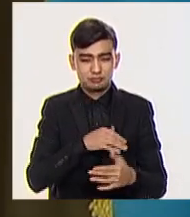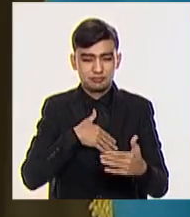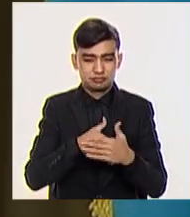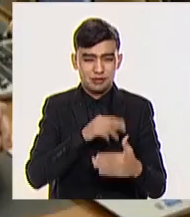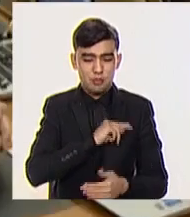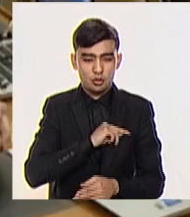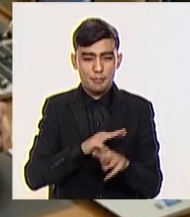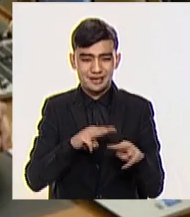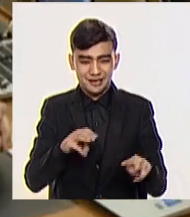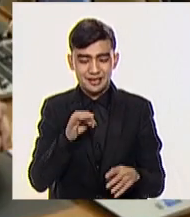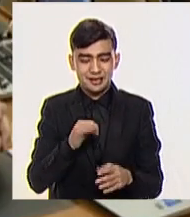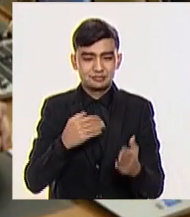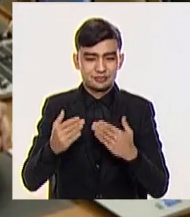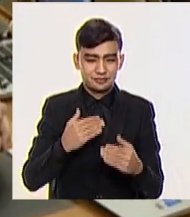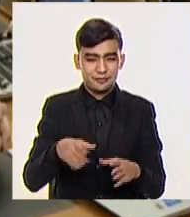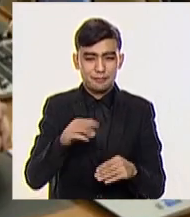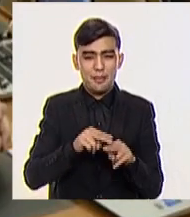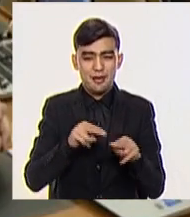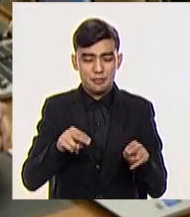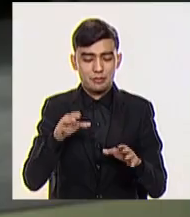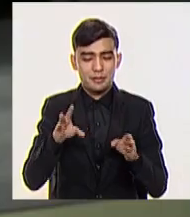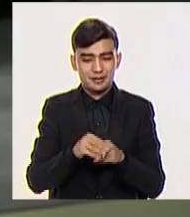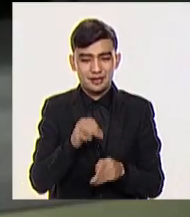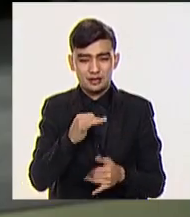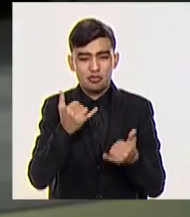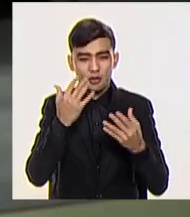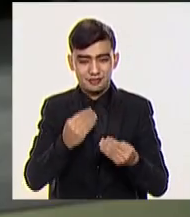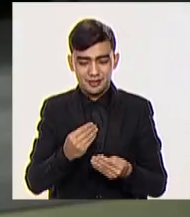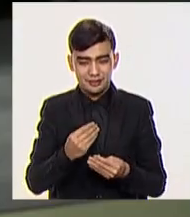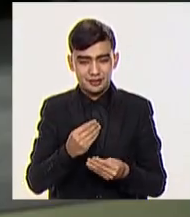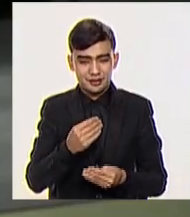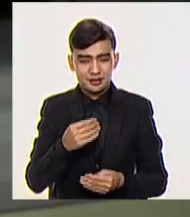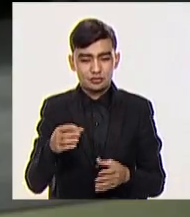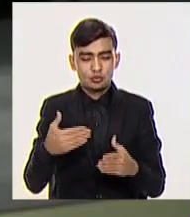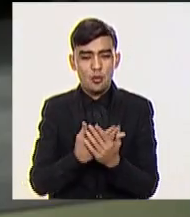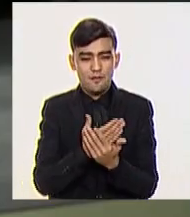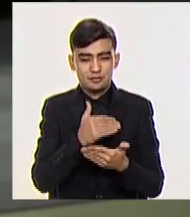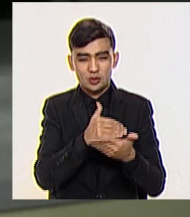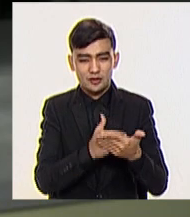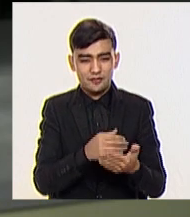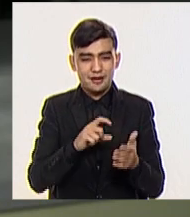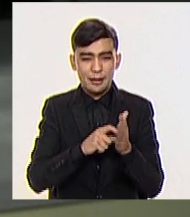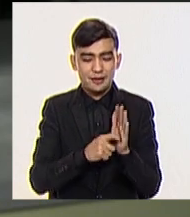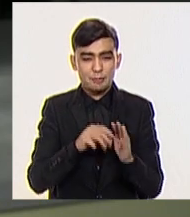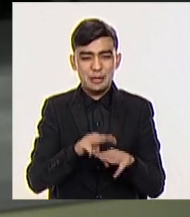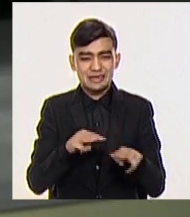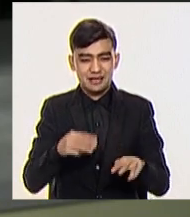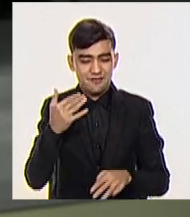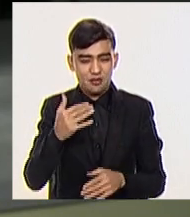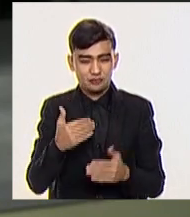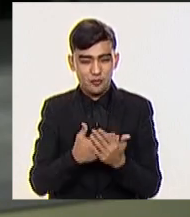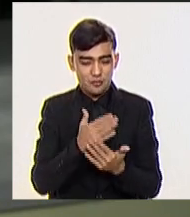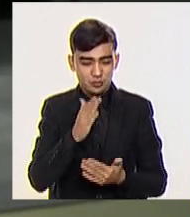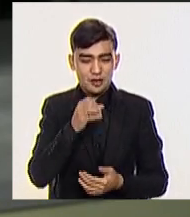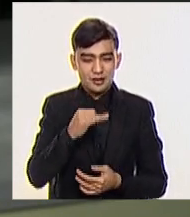работу министров и сотрудничество с парламентом. Сегодня же ожидалось, что назовут новый состав кабинета министров. Вот уже